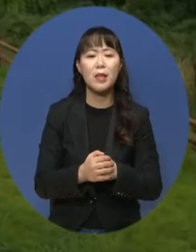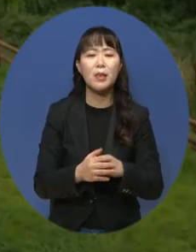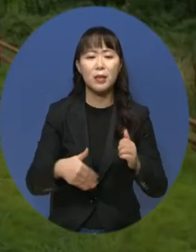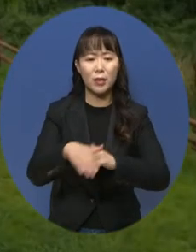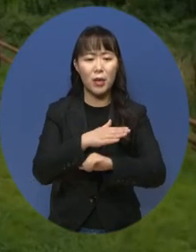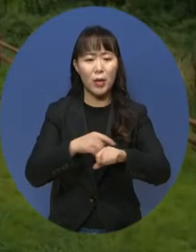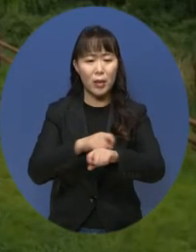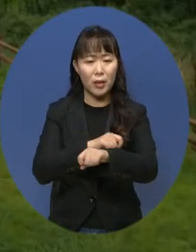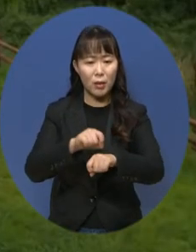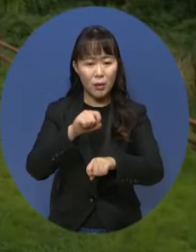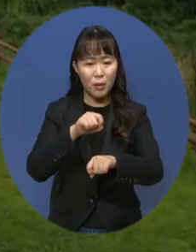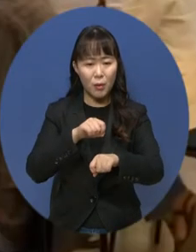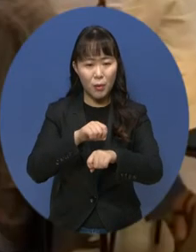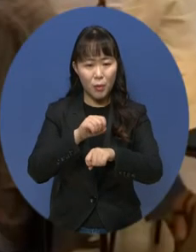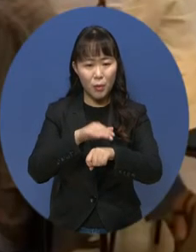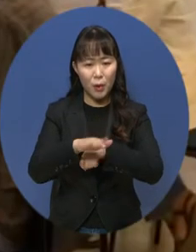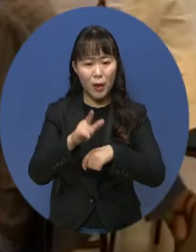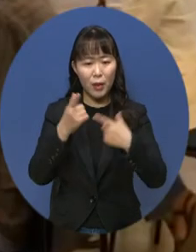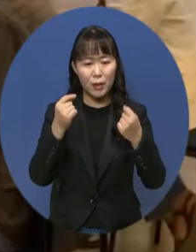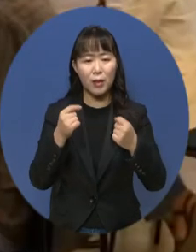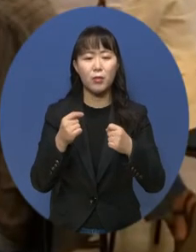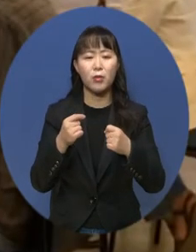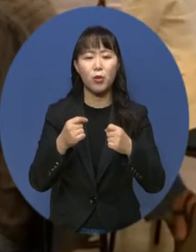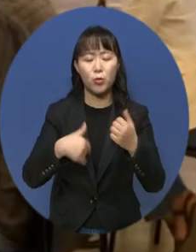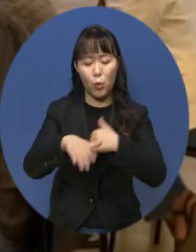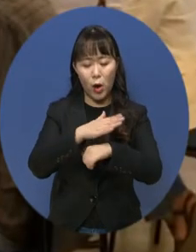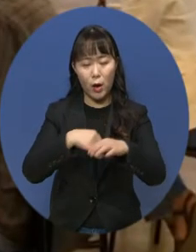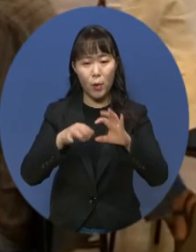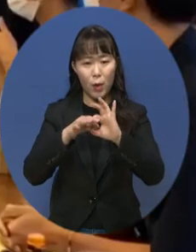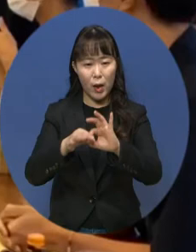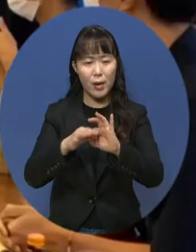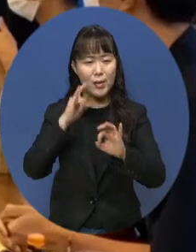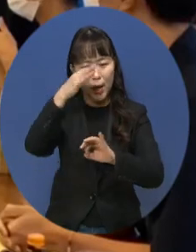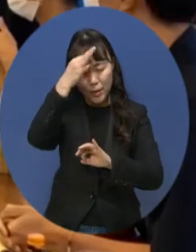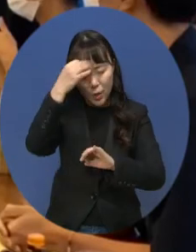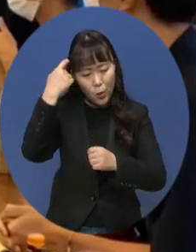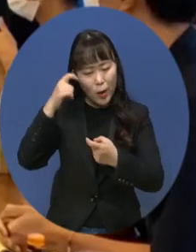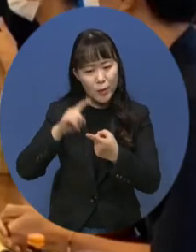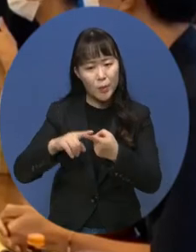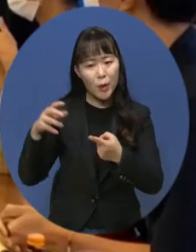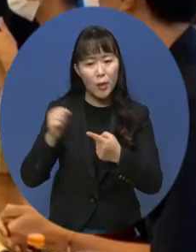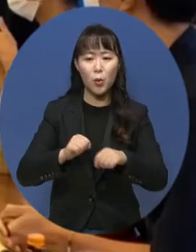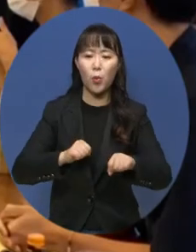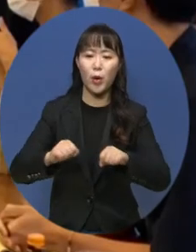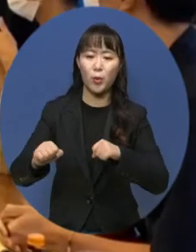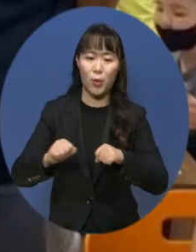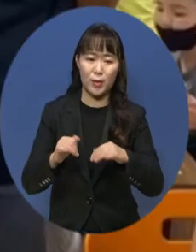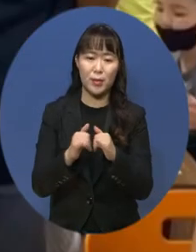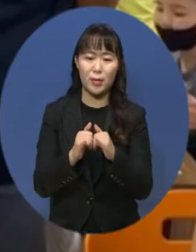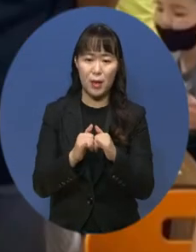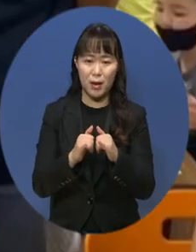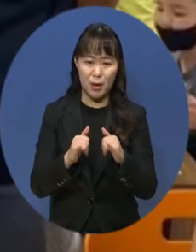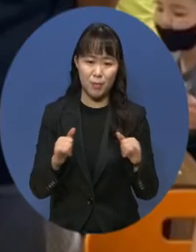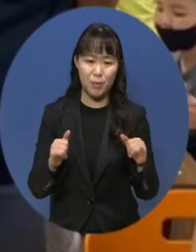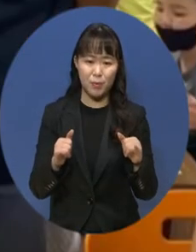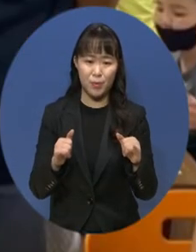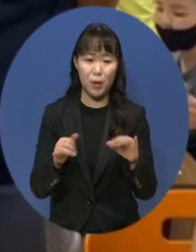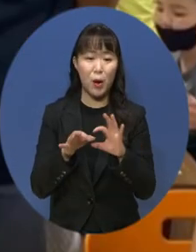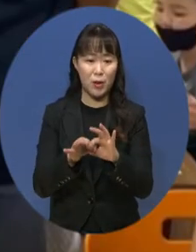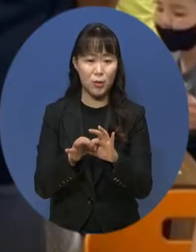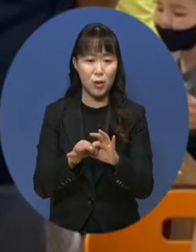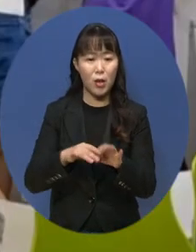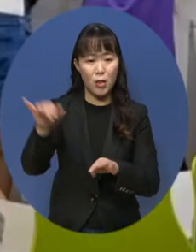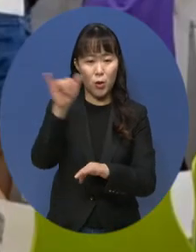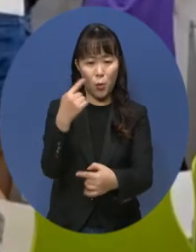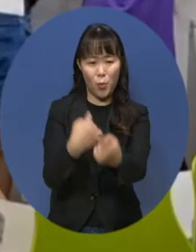특화 에코 아트 레지던시 로 생태 환경에 대한 예술적 관심을 두고 활동하는 작가를 대상으로 전국